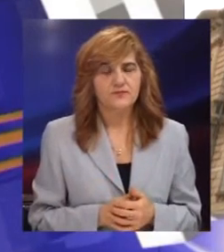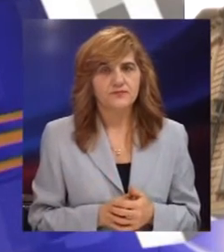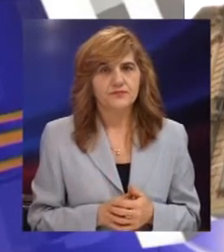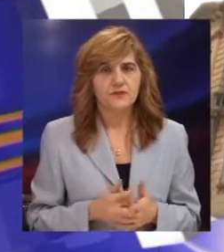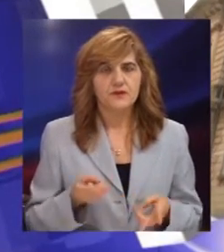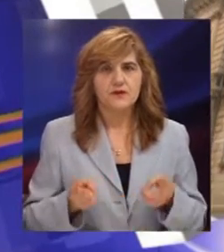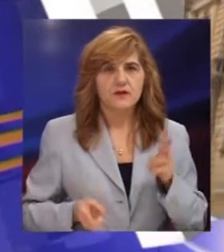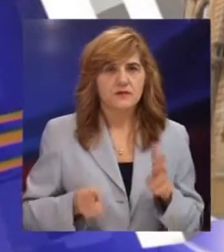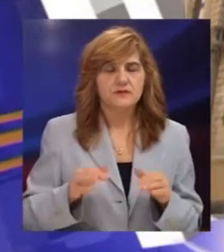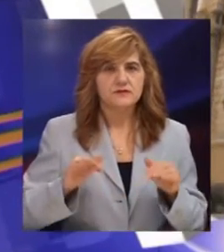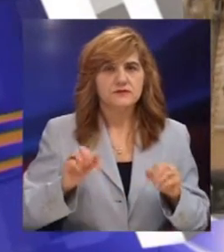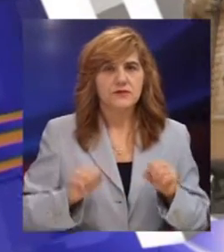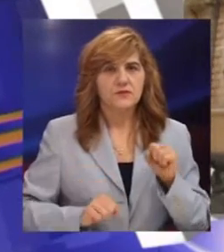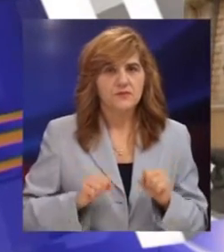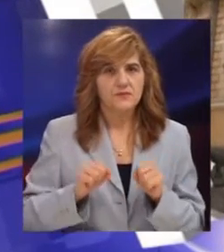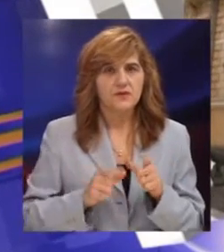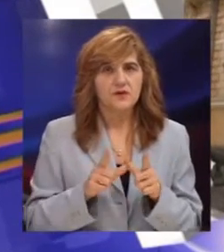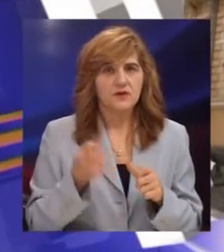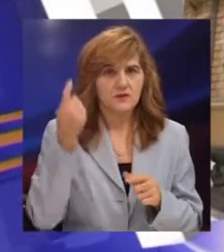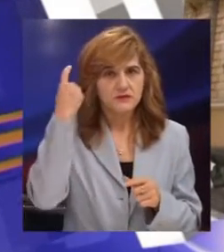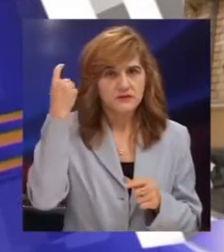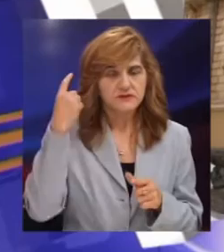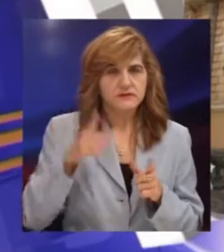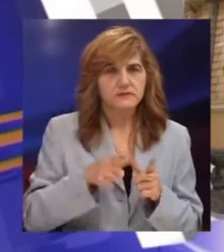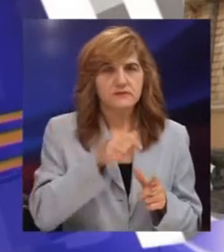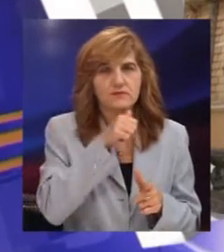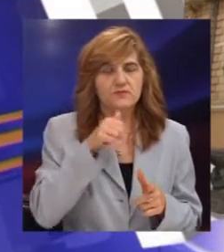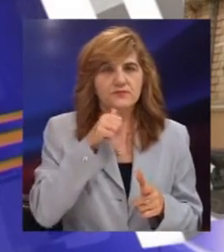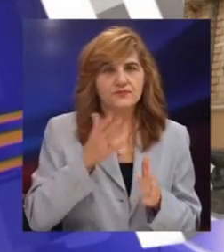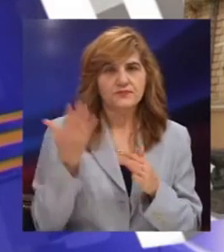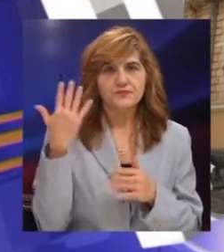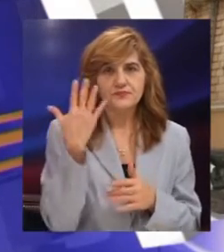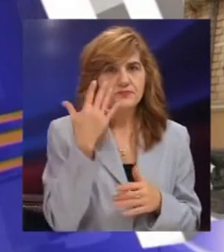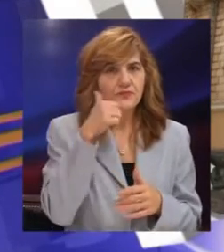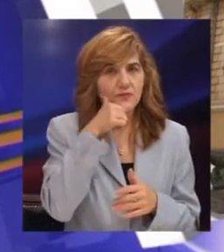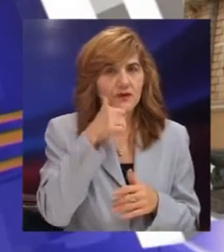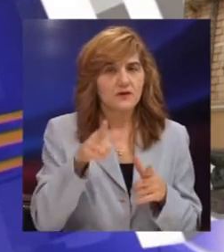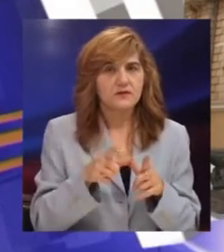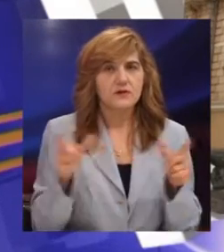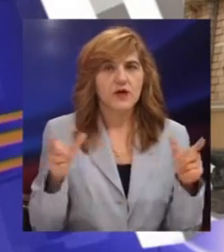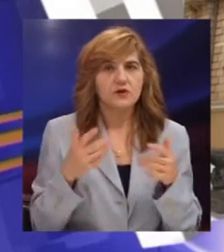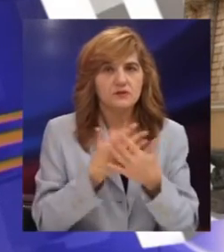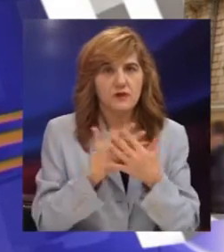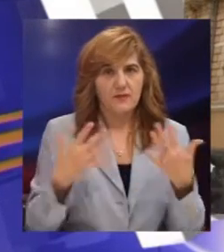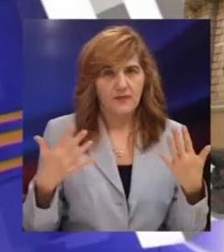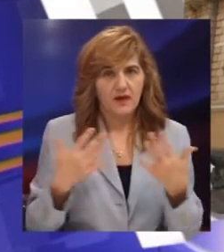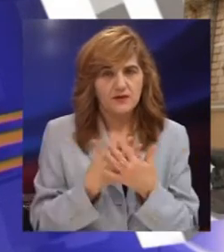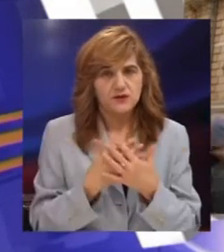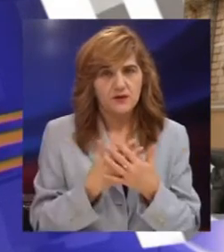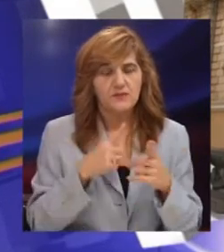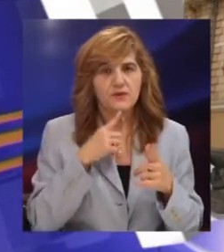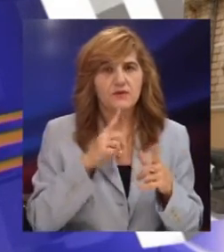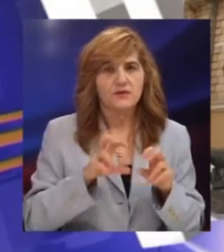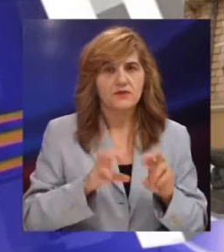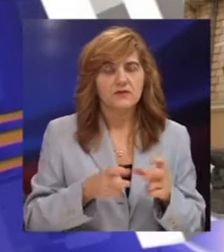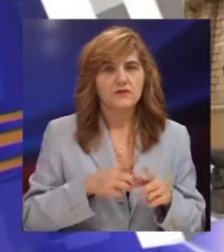Povod za reagovanje pokrajinskog sekretara za obrazovanje Mihalja Njilaša bio je slučaj koji se pre 5 dana pojavio na društvenim mrežama i u medijima, u kome